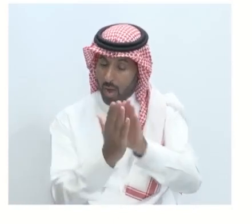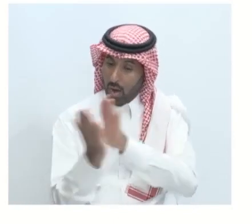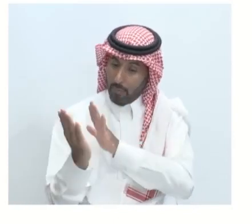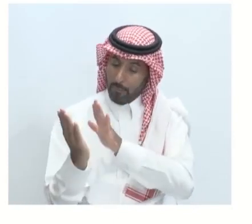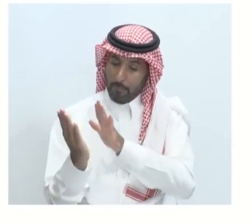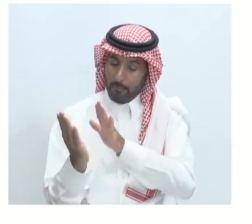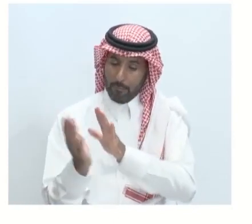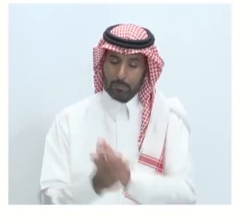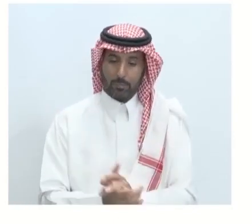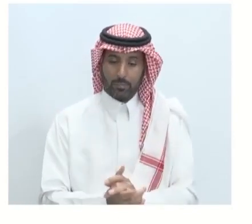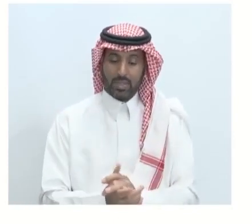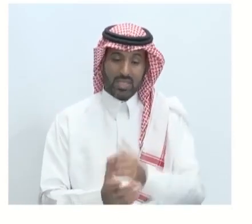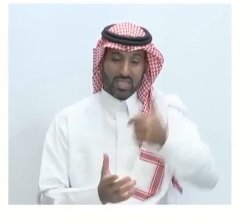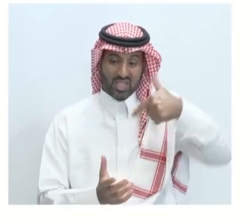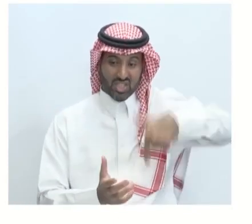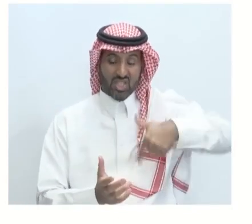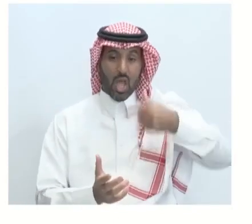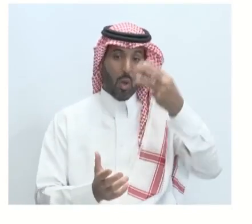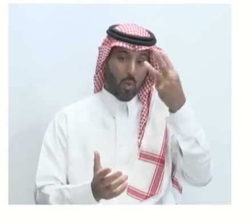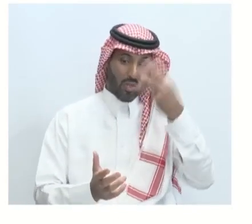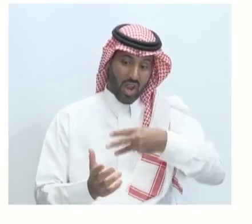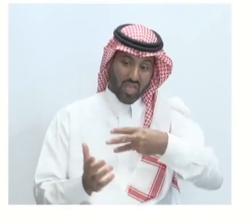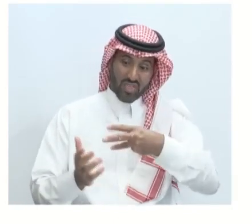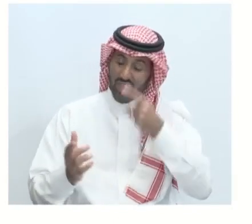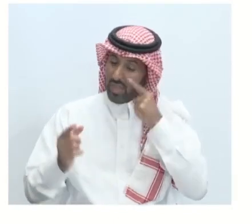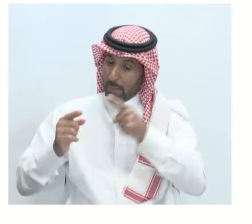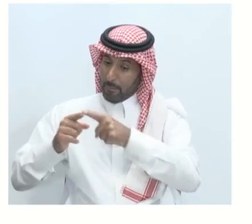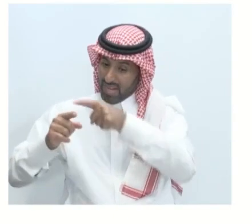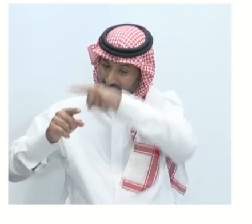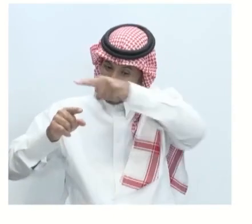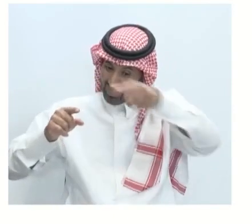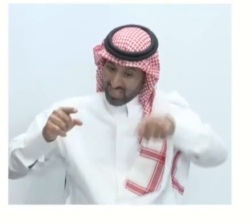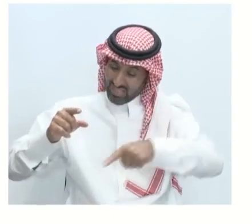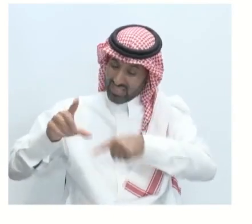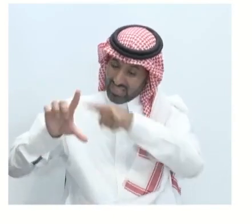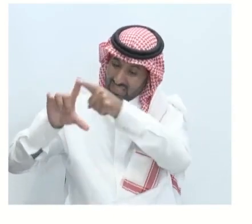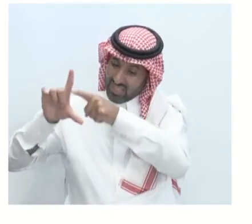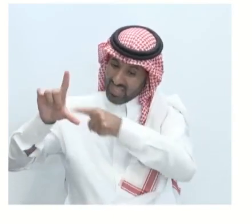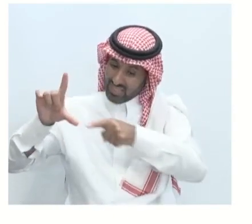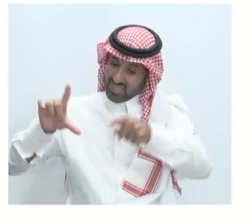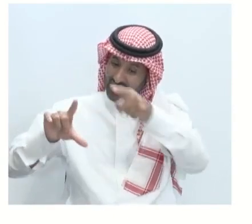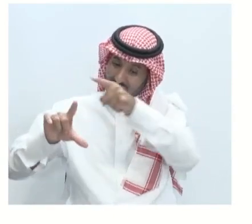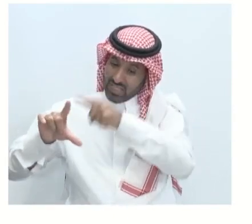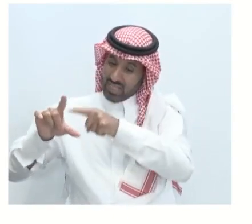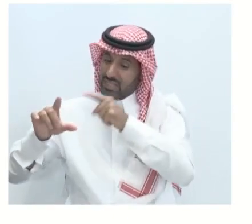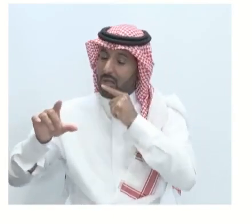يتكون من 36 مراه سداسيه الشكل بوزن